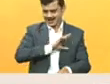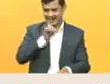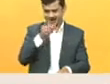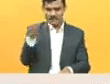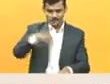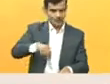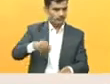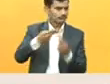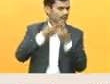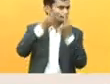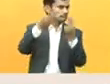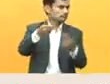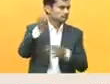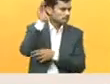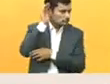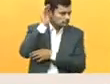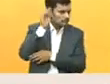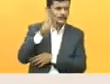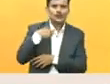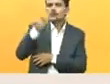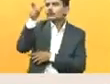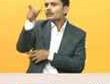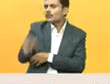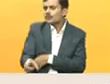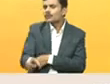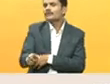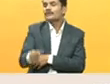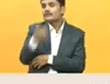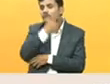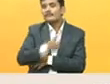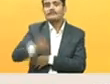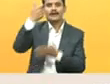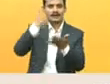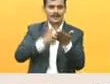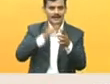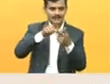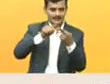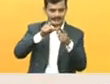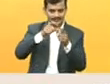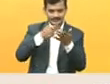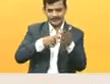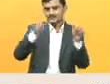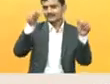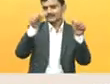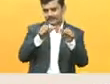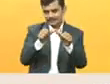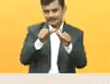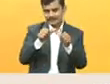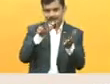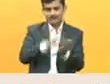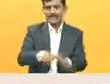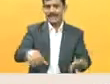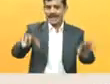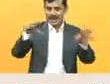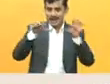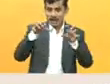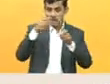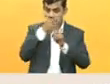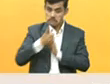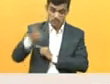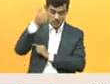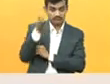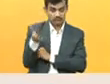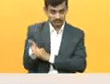हूं। ये ऑडियो डॉक्टर राजेंद्र प्रसाद जी का है, जो हमारी संविधान सभा के प्रमुख